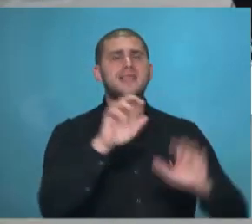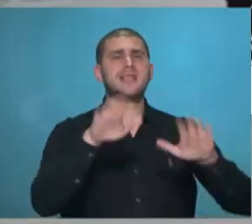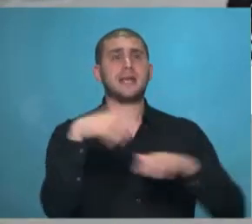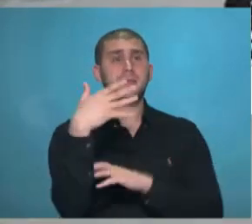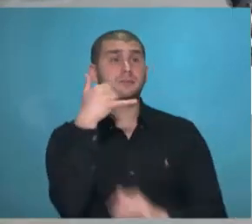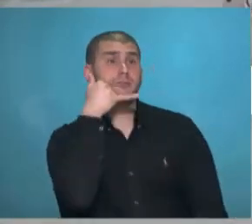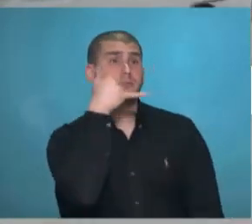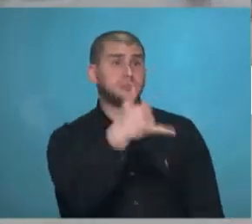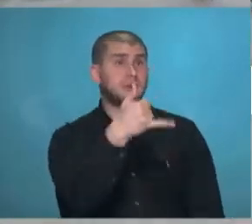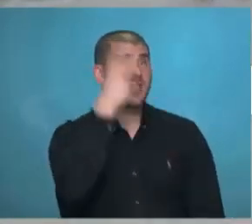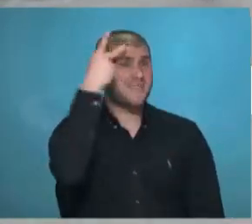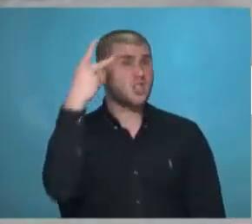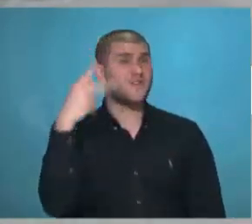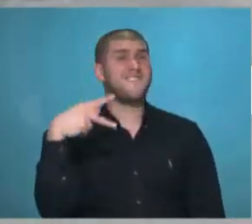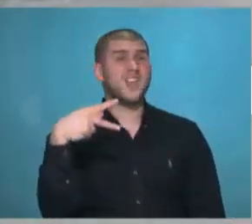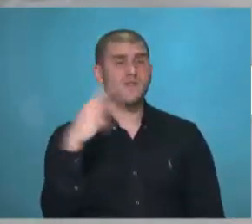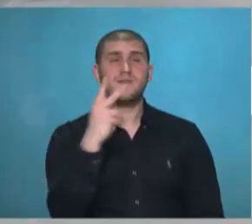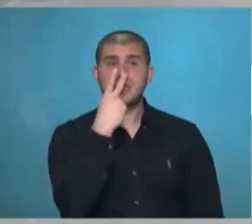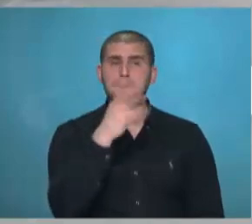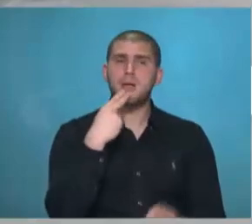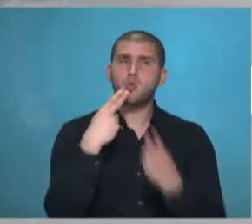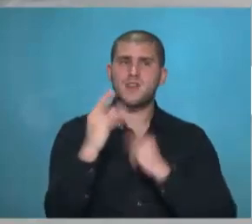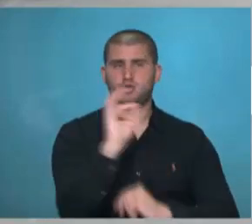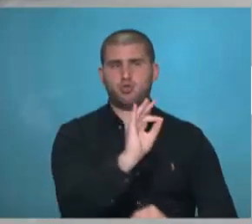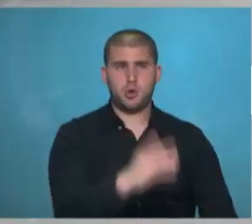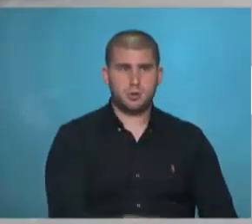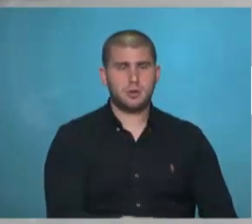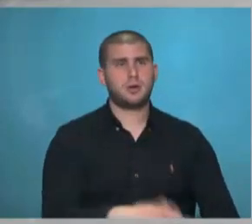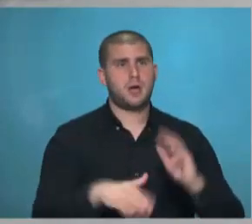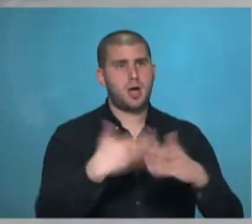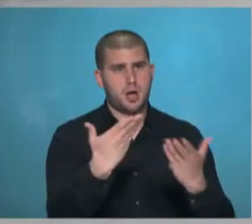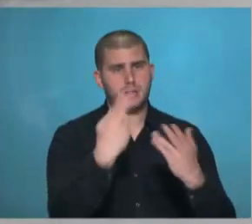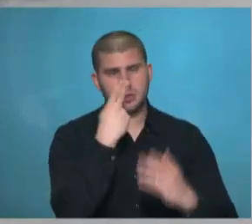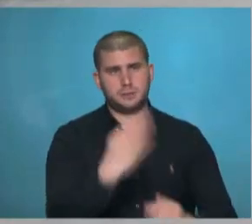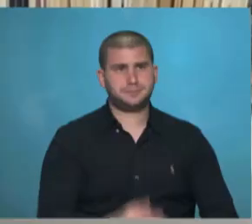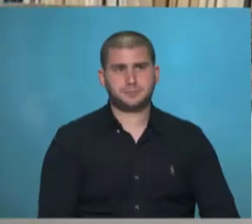מתקשר לפינקלקראוט, וגם מה יש לפינקלקראוט לומר על זה אחרי. הנה.